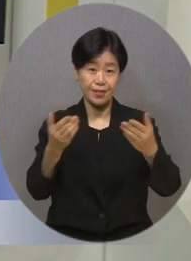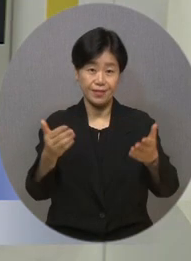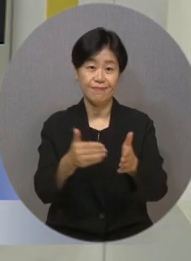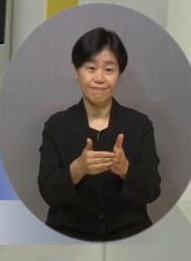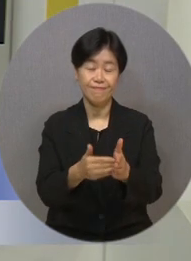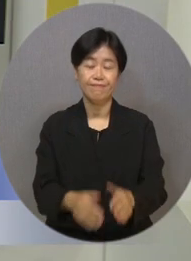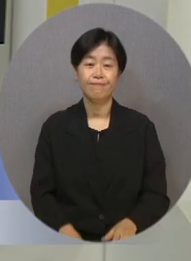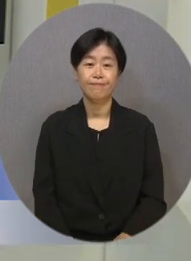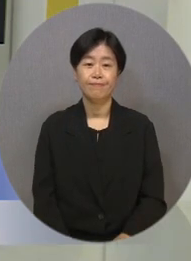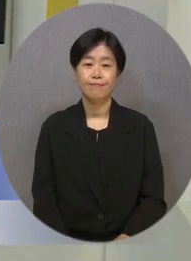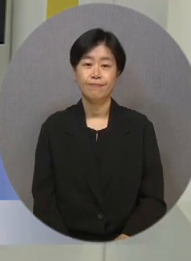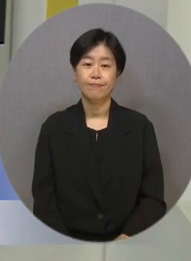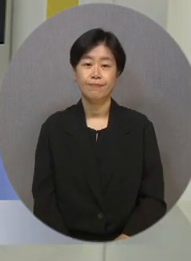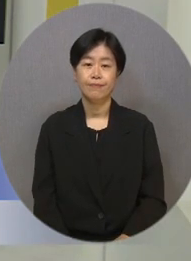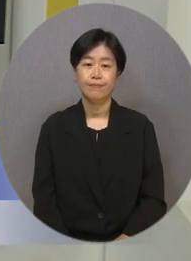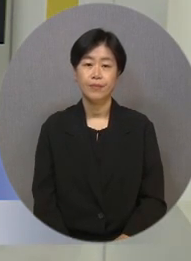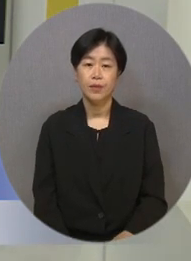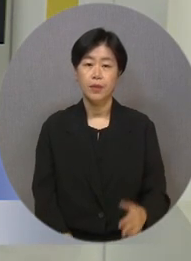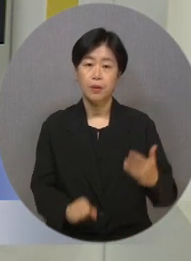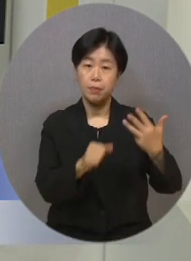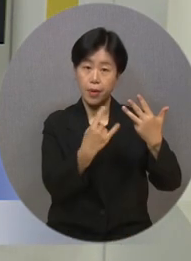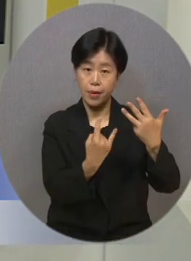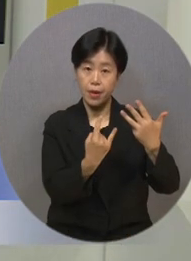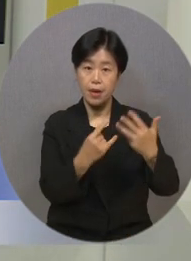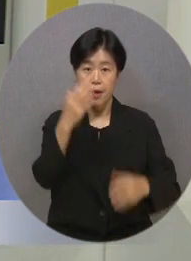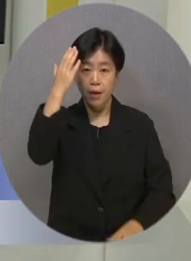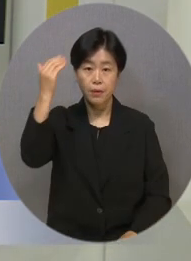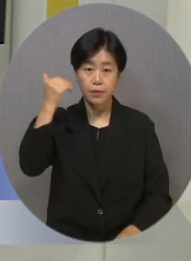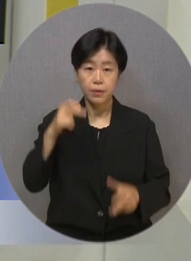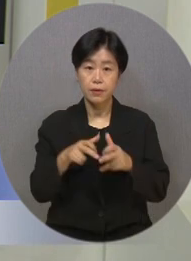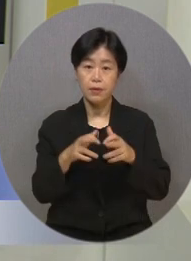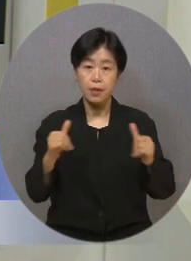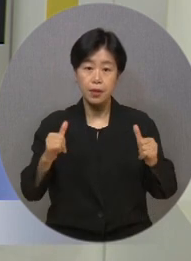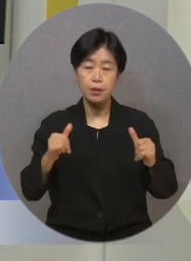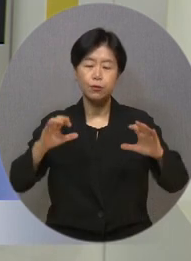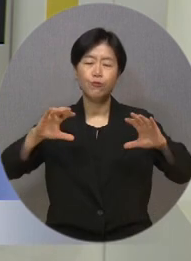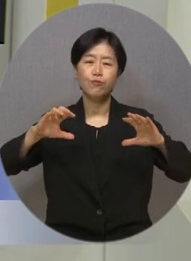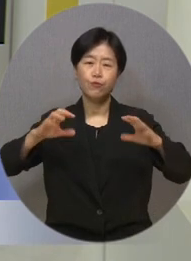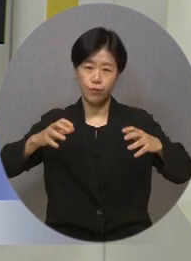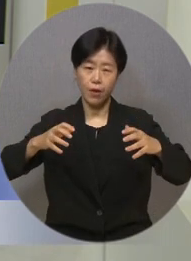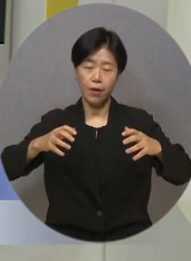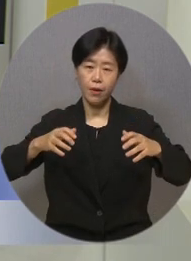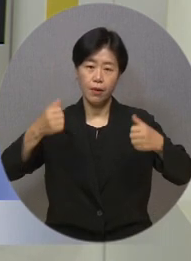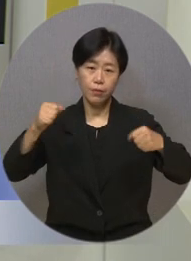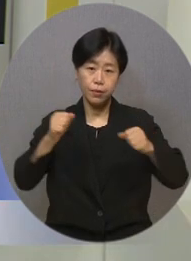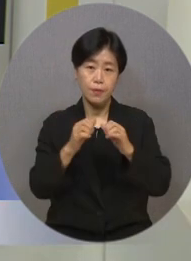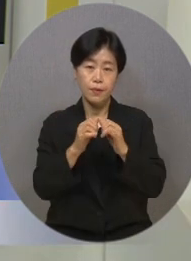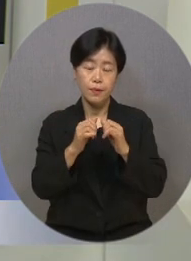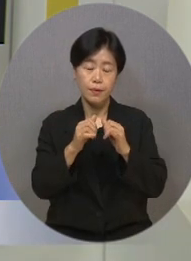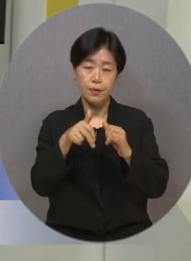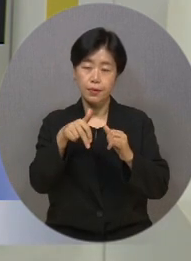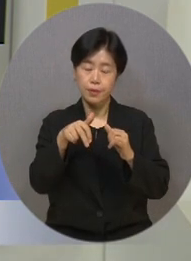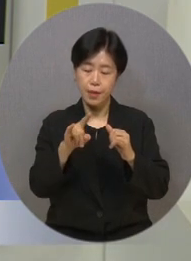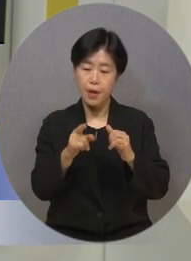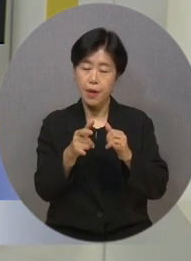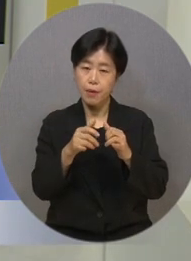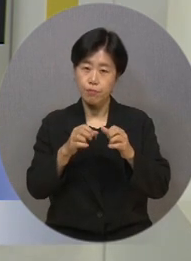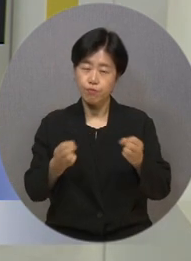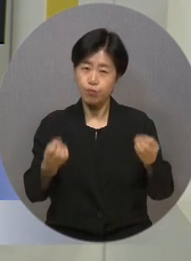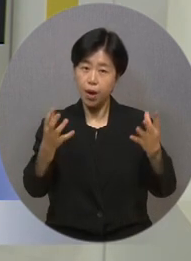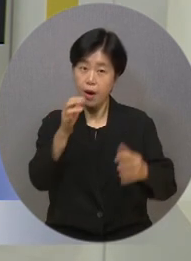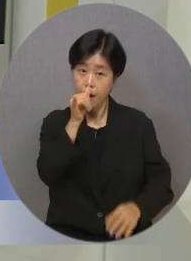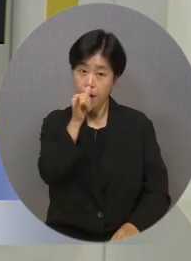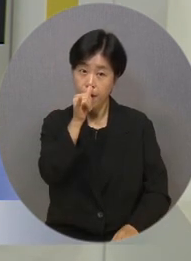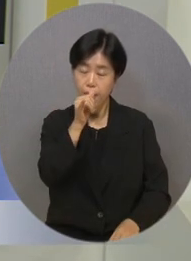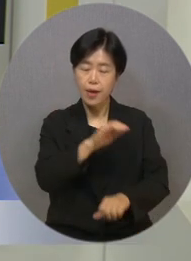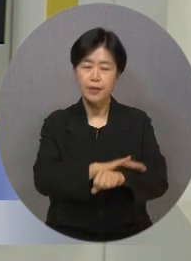전했습니다 오늘 면에서는 제 8회 대한민국 장애인 국제무용제 키아다 2023이 성황리에